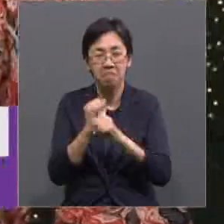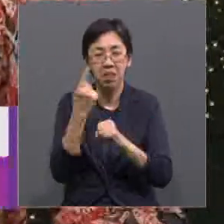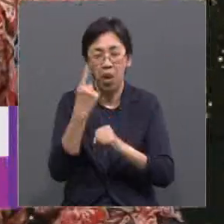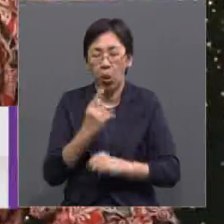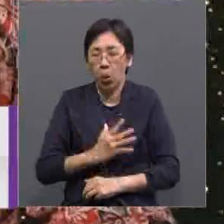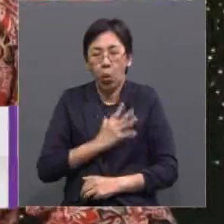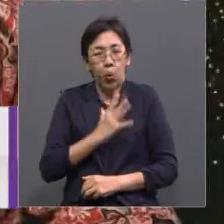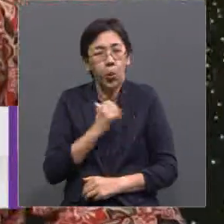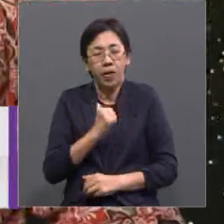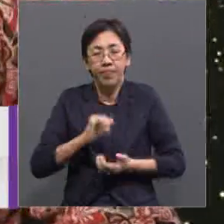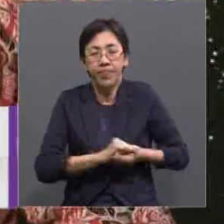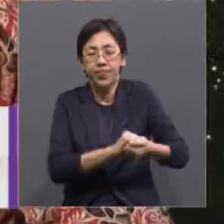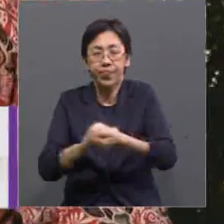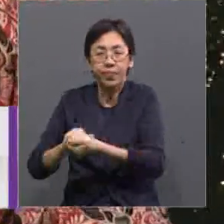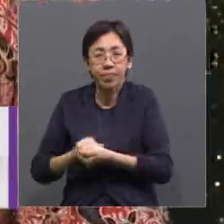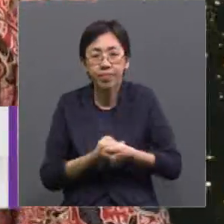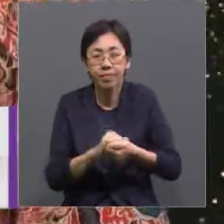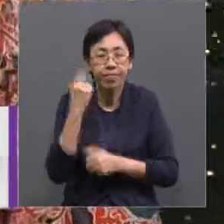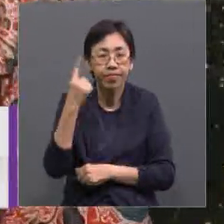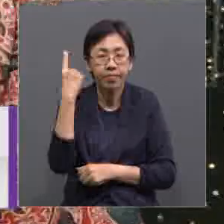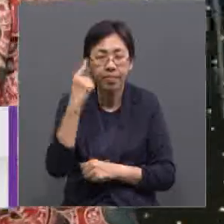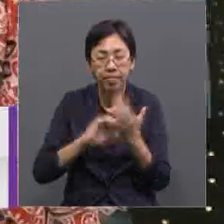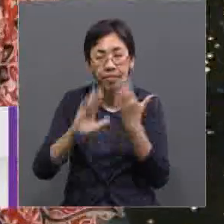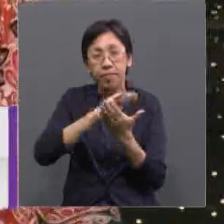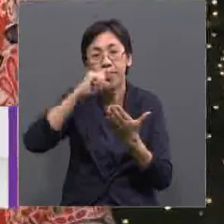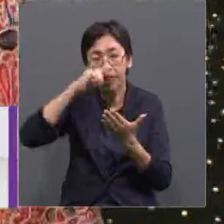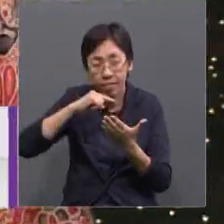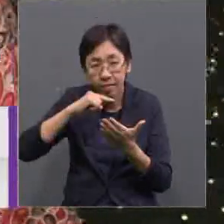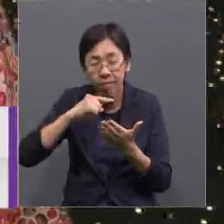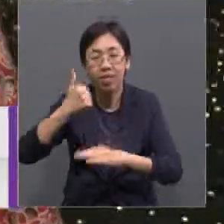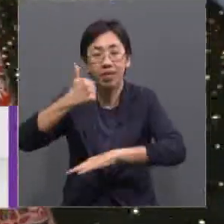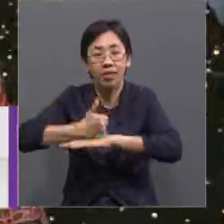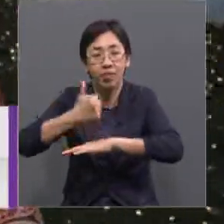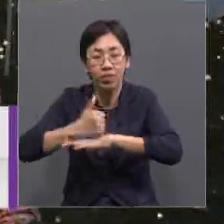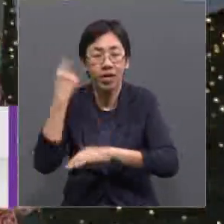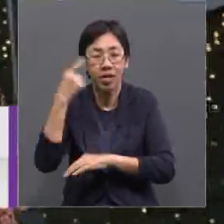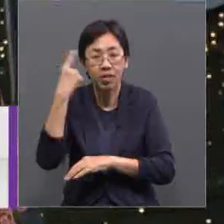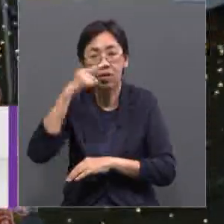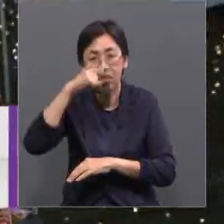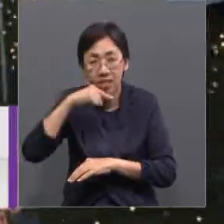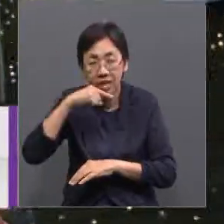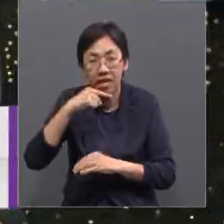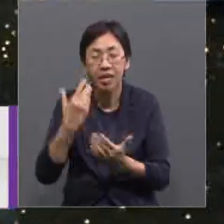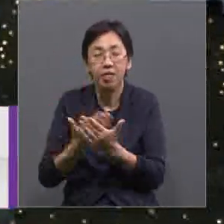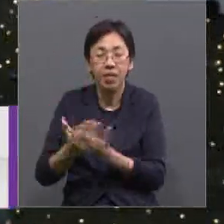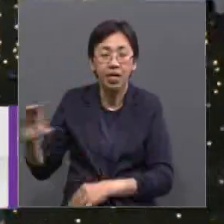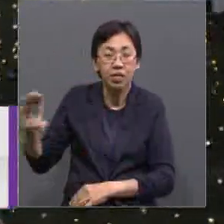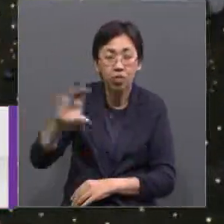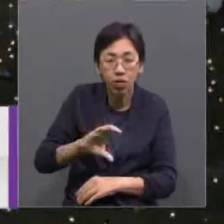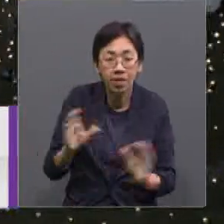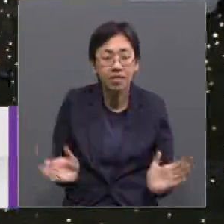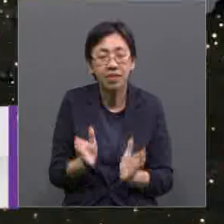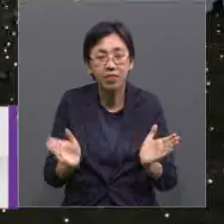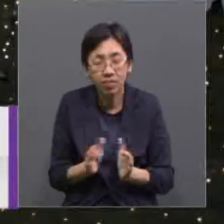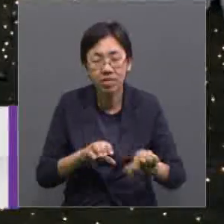เพราะเราได้ร่วมมือกับการท่องเที่ยวแห่งประเทศไทยโดยผู้ว่าการท่องเที่ยวแห่งประเทศไทยสนับสนุนงบส่วนหนึ่งด้วยซึ่งเ